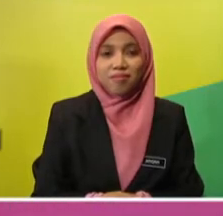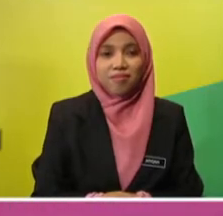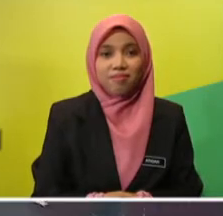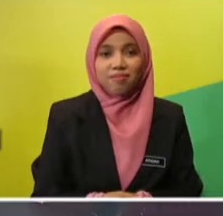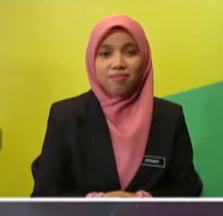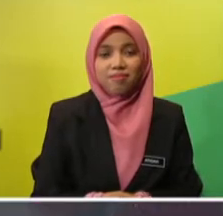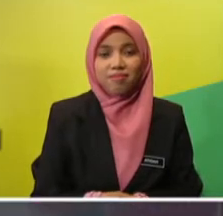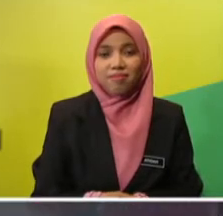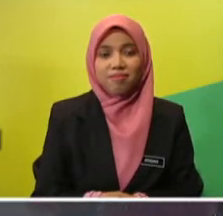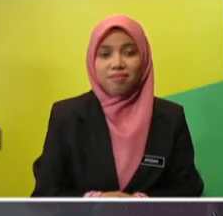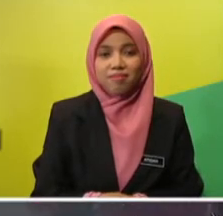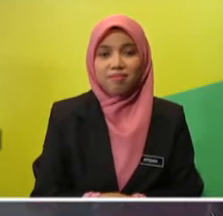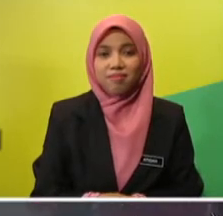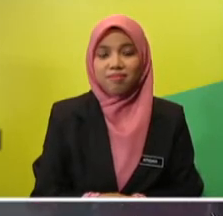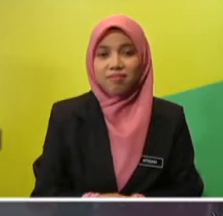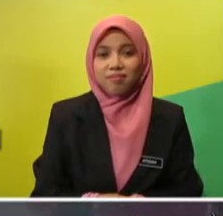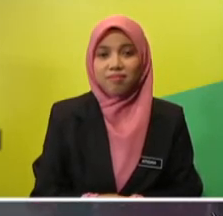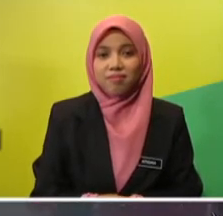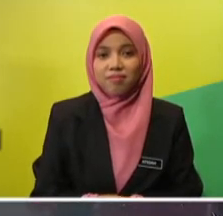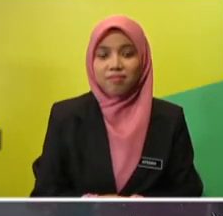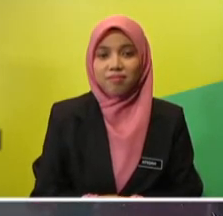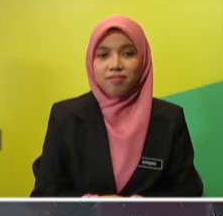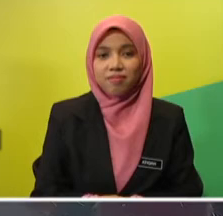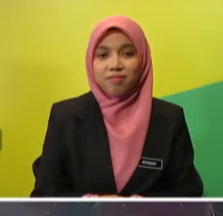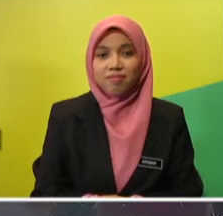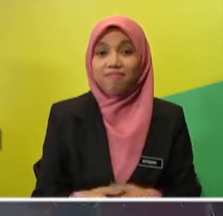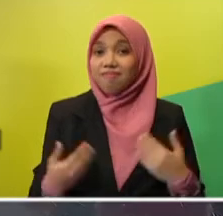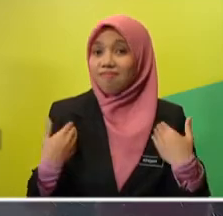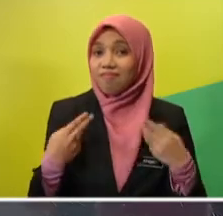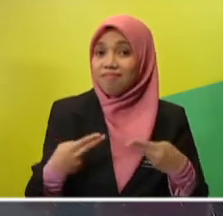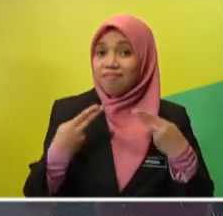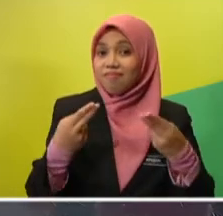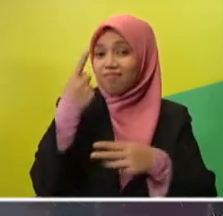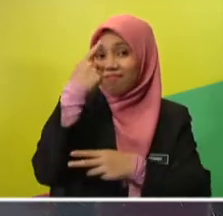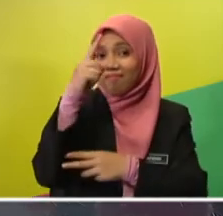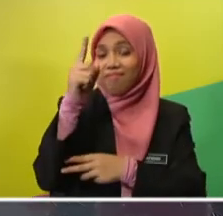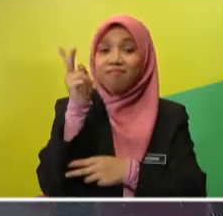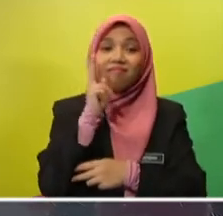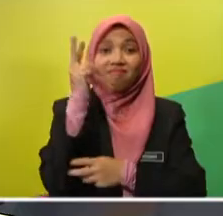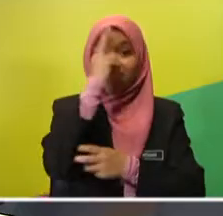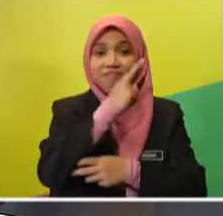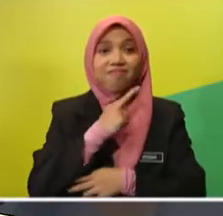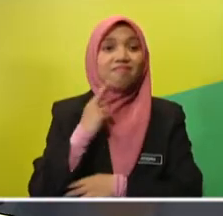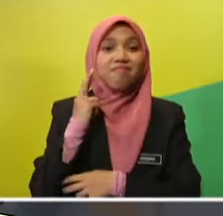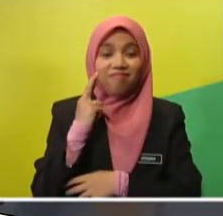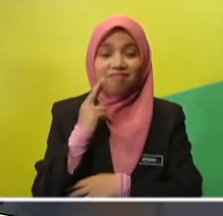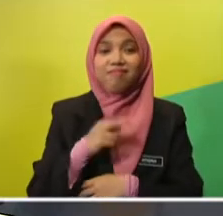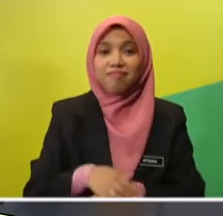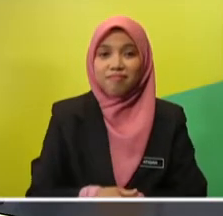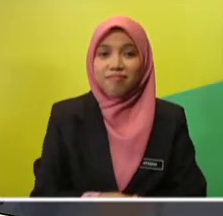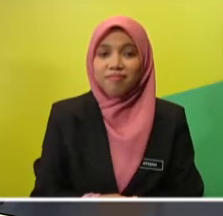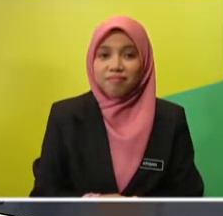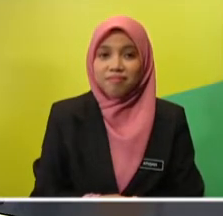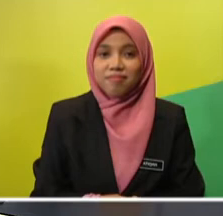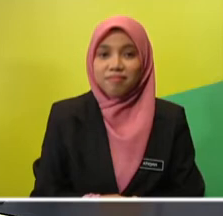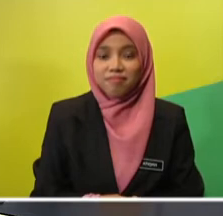Kalau macam tu, satu token untuk Kak Rina. Okey, kita pasangkan token untuk Kak Rina. Oh, pasang di